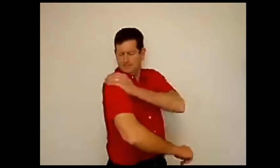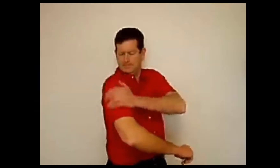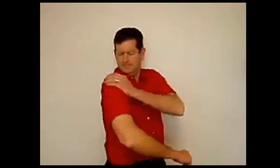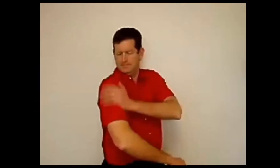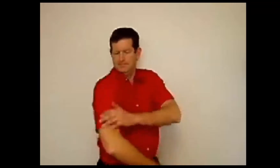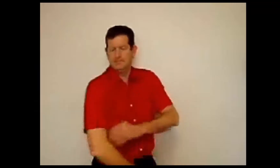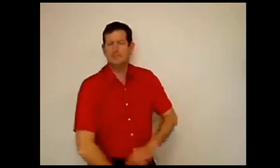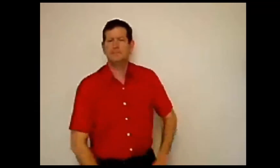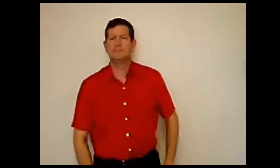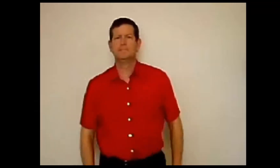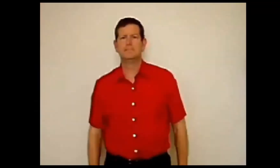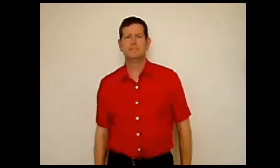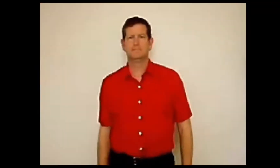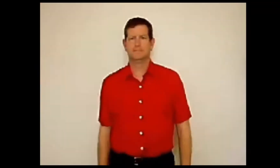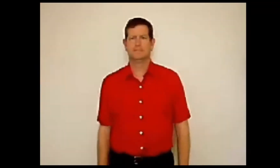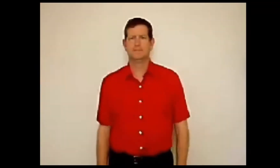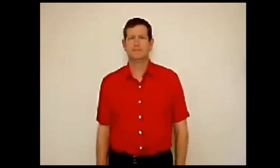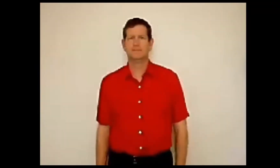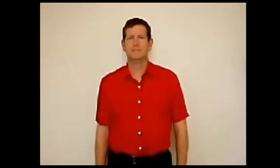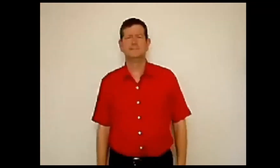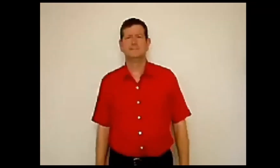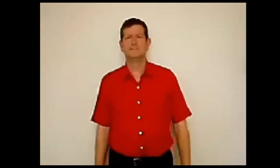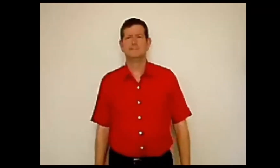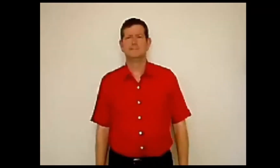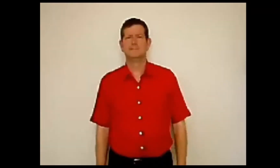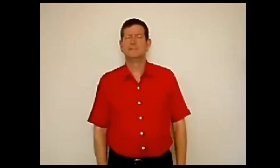Prendre un bain.